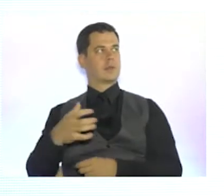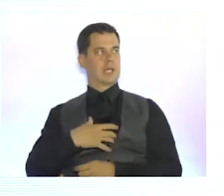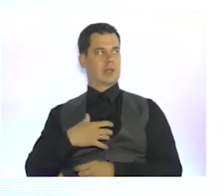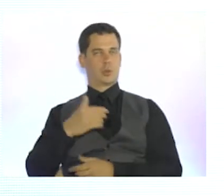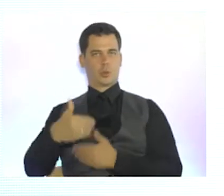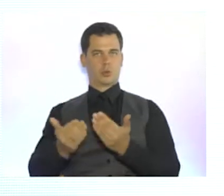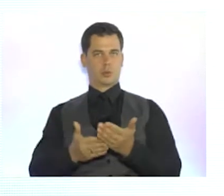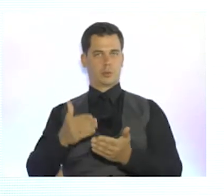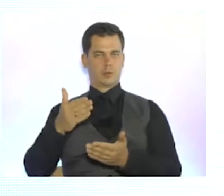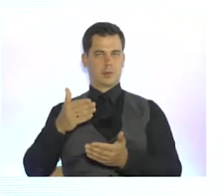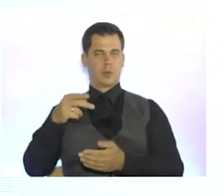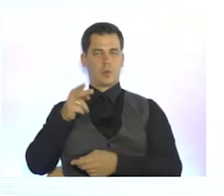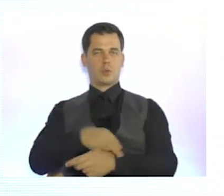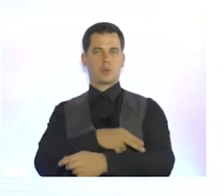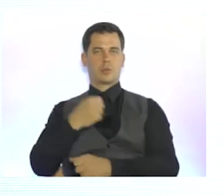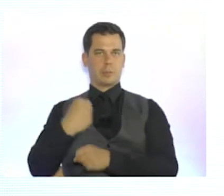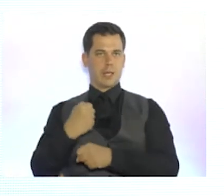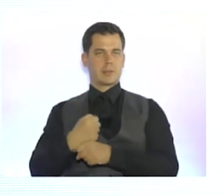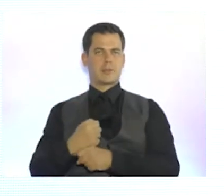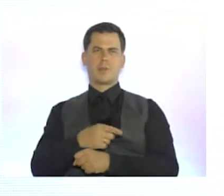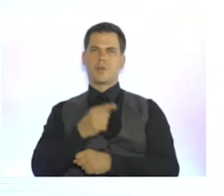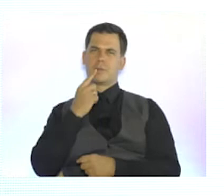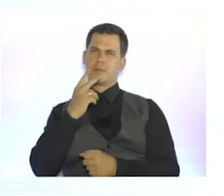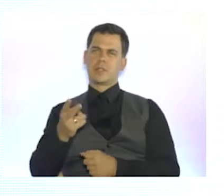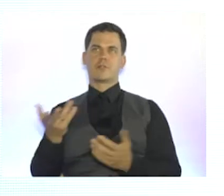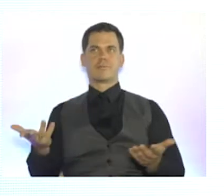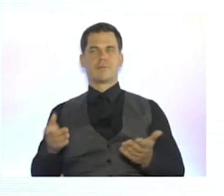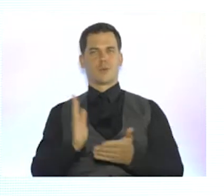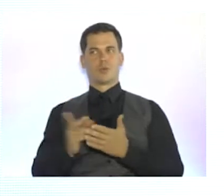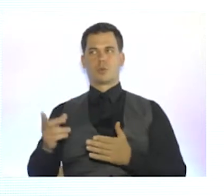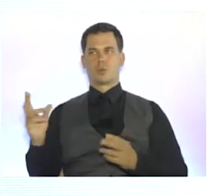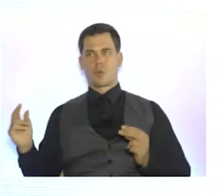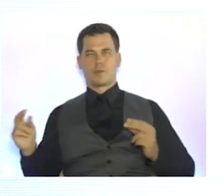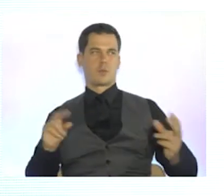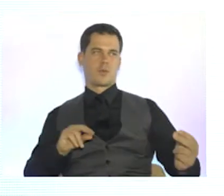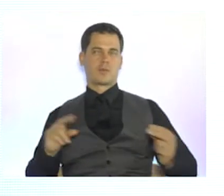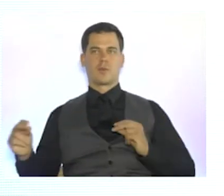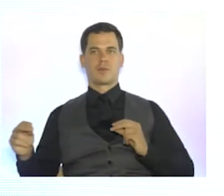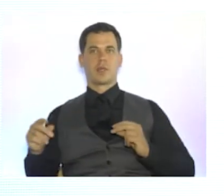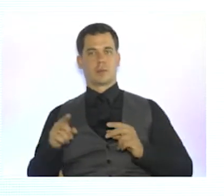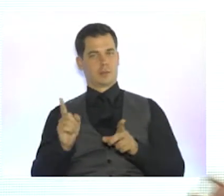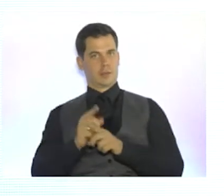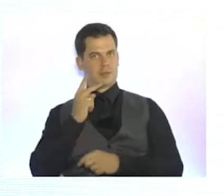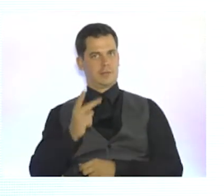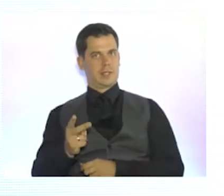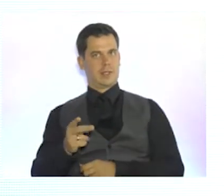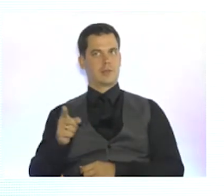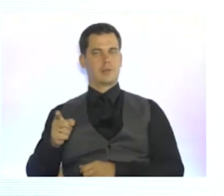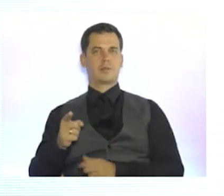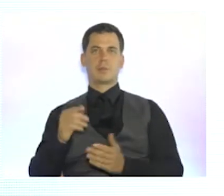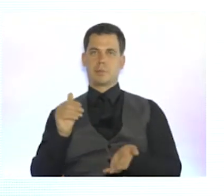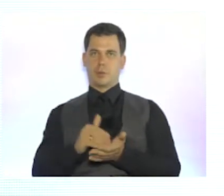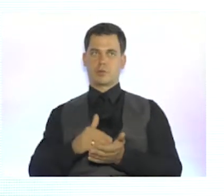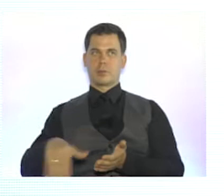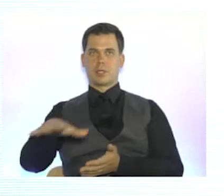Pracy. Czy te takie światełko w tunelu, które tu zobaczyliśmy ze strony innowacji, jest obecne również zarówno w